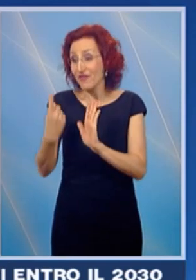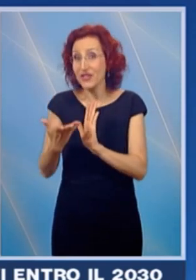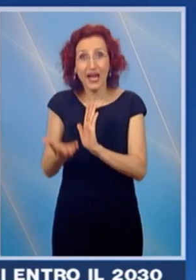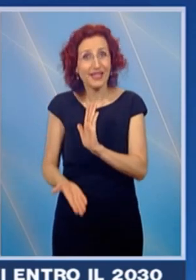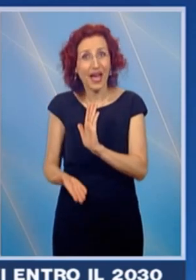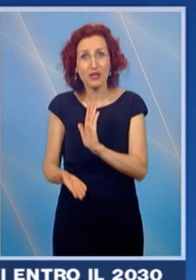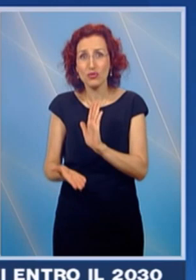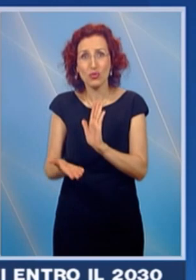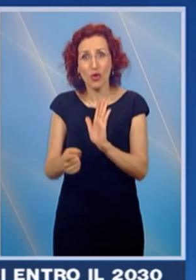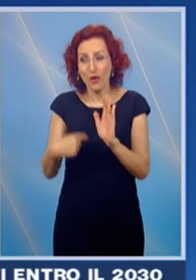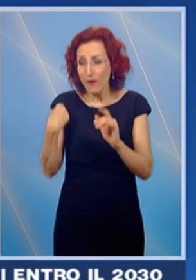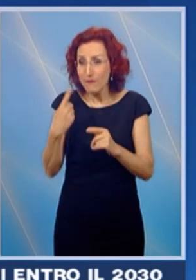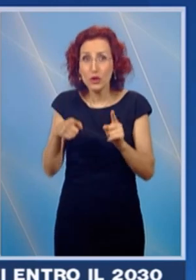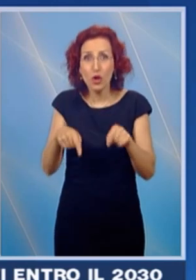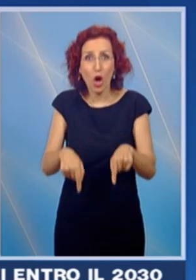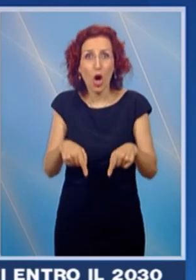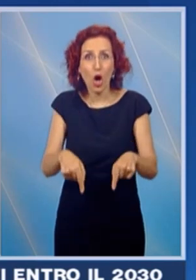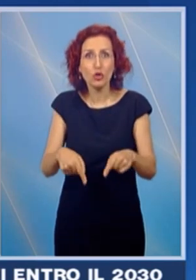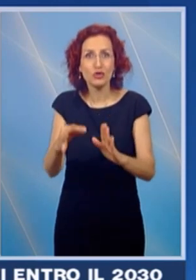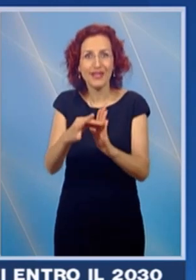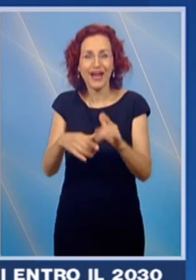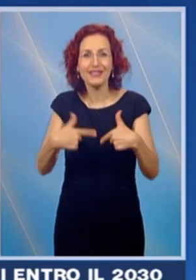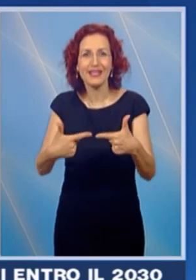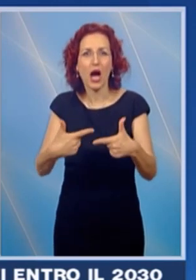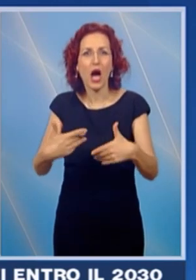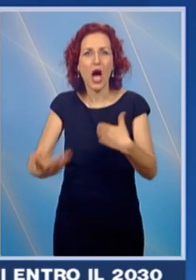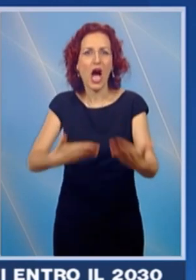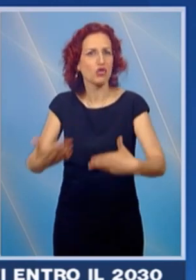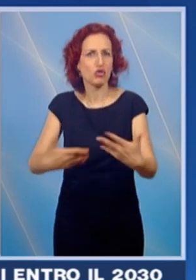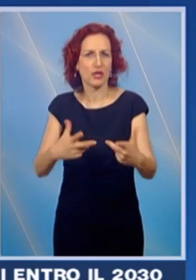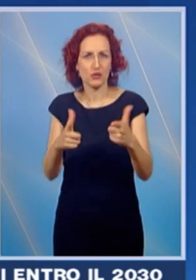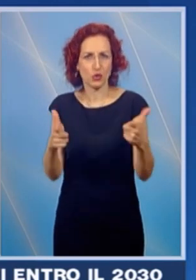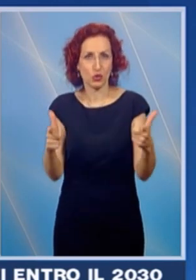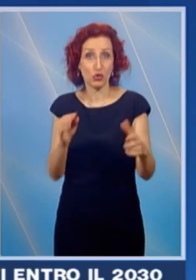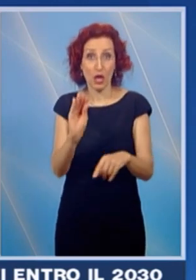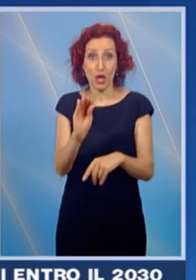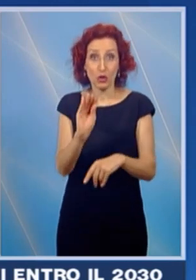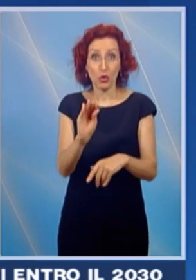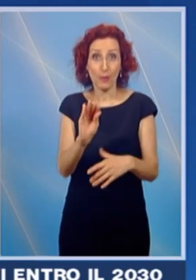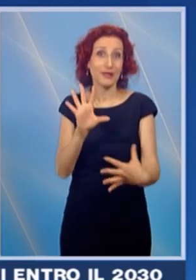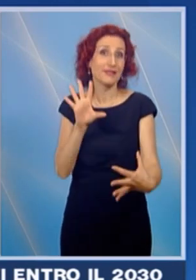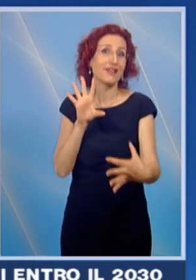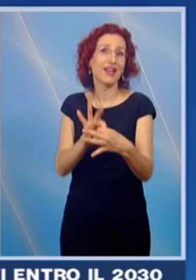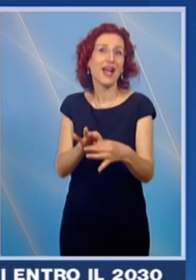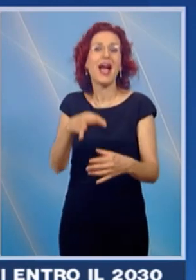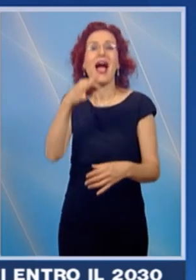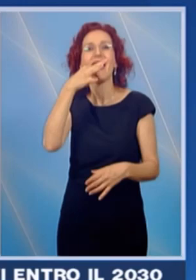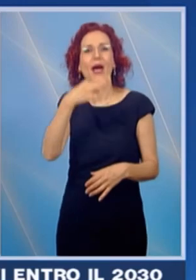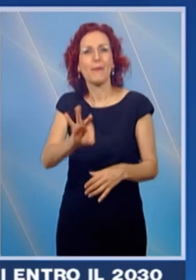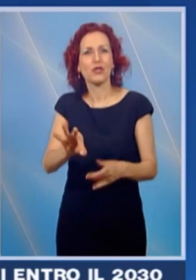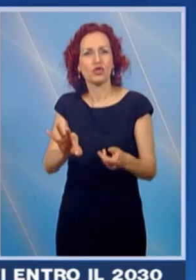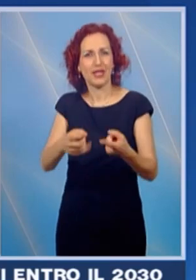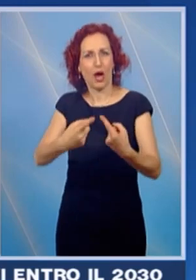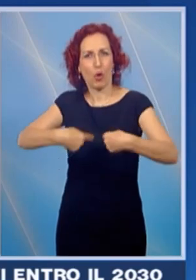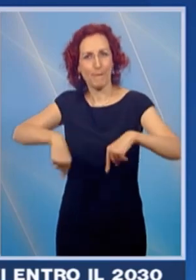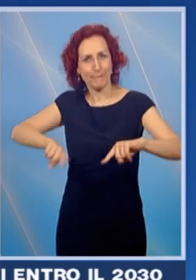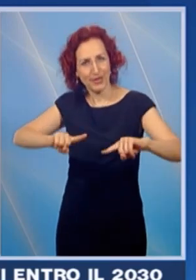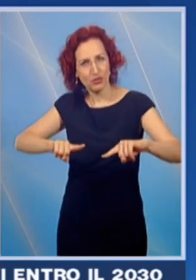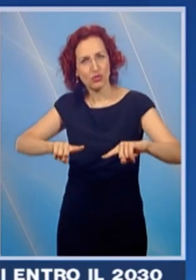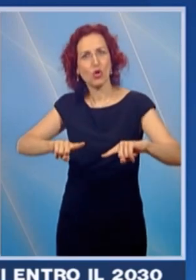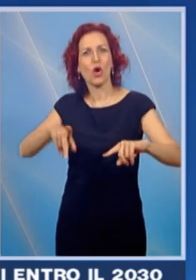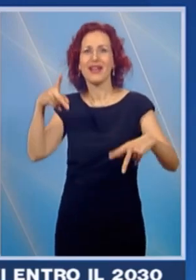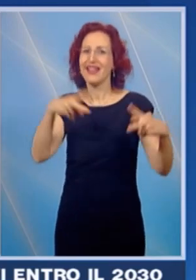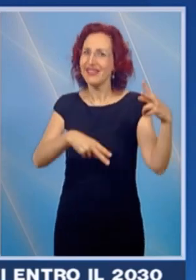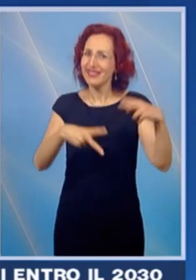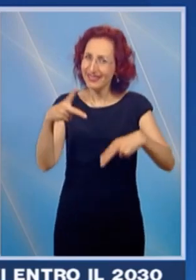hanno prodotto la necessaria accelerazione. Quindi la domanda è se intende valutare un intervento sulla capacità Grazie. Della Commissione, non solo in termini di implementazione